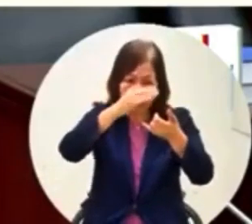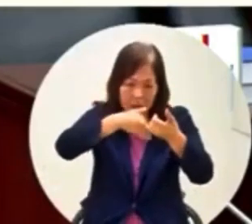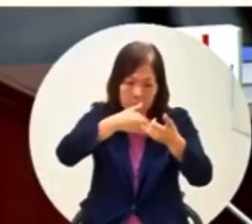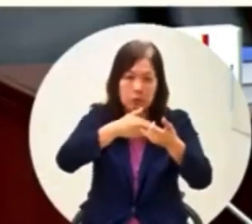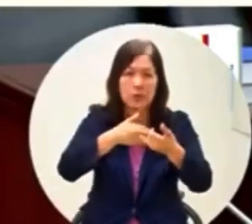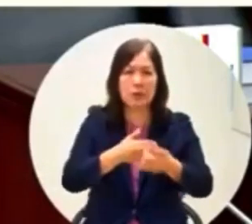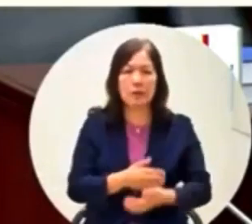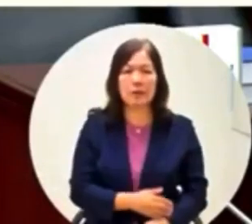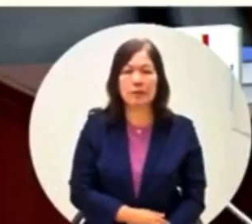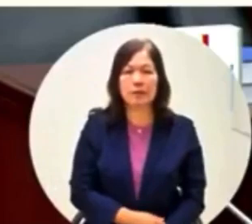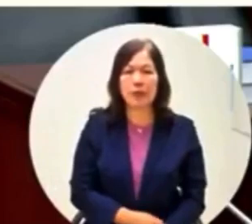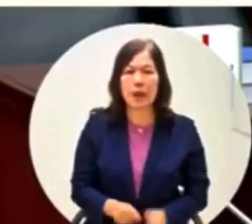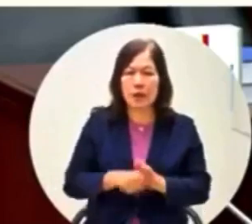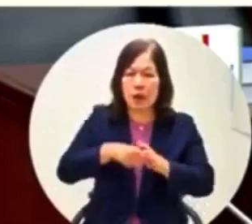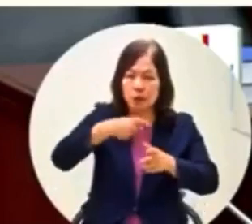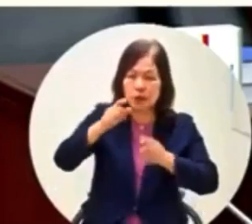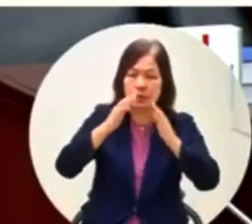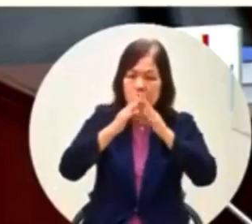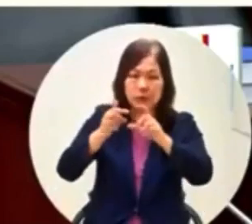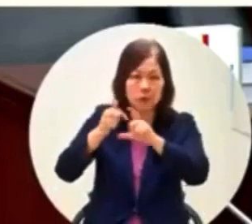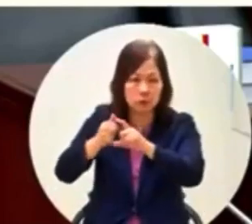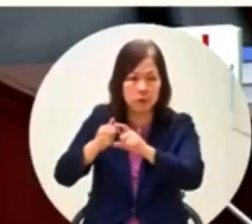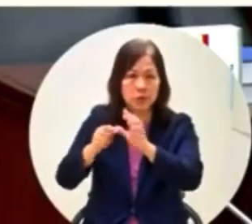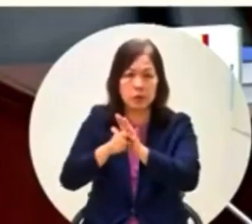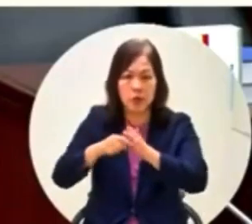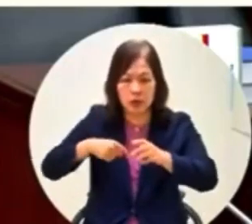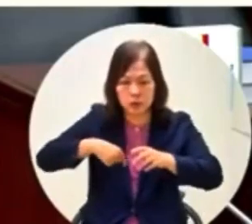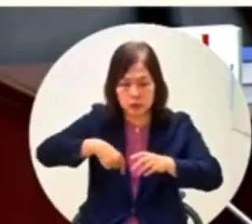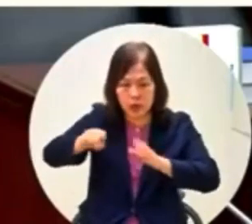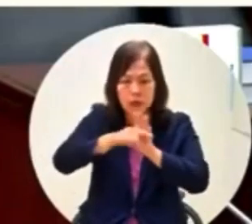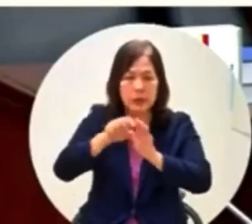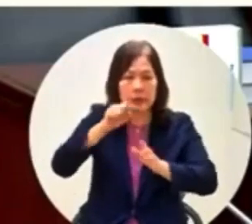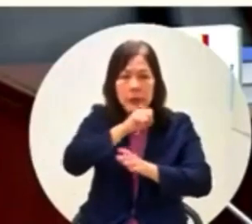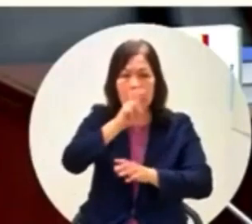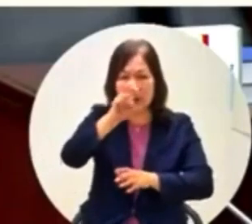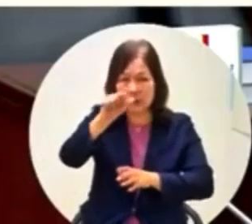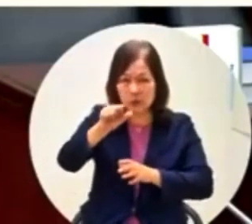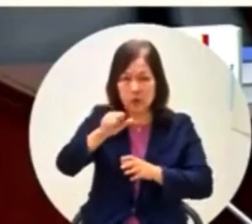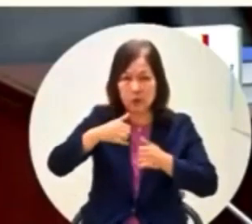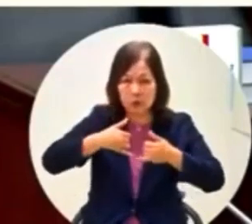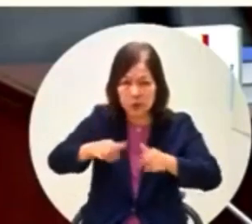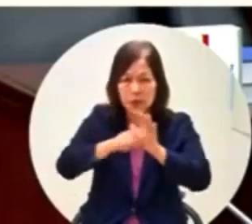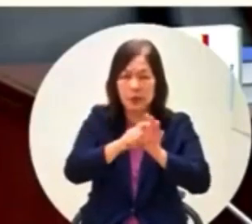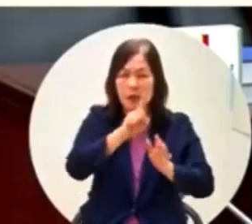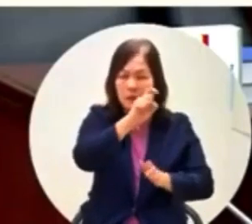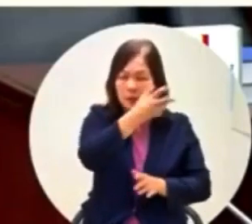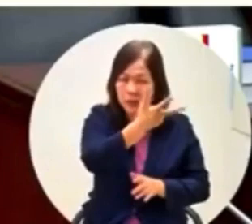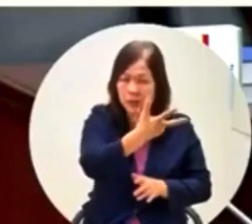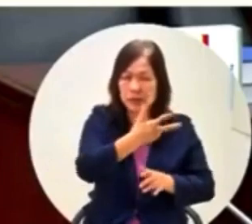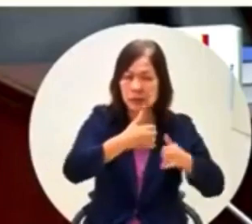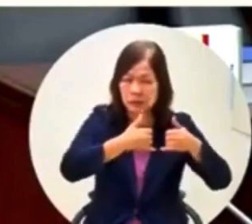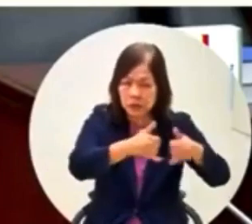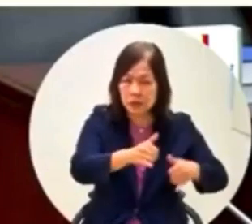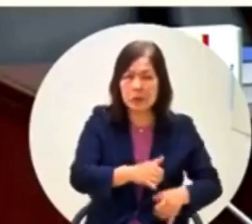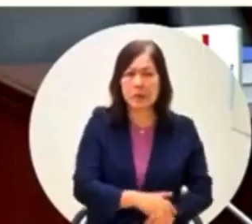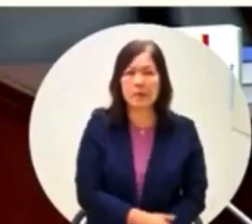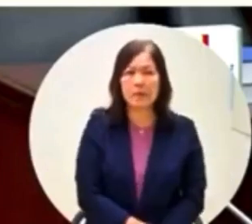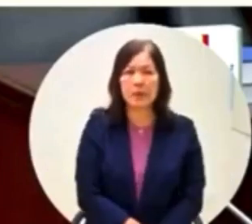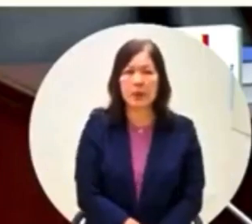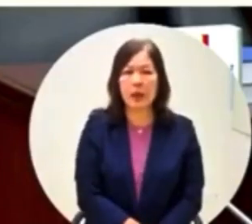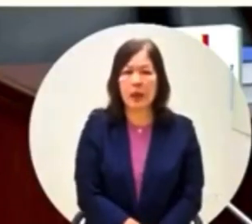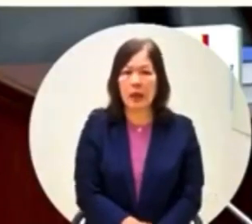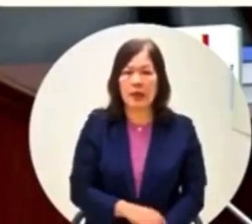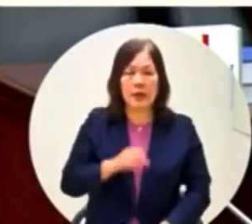端要到市区来，除了一条台25线，那一条是台17线。台17线就是我